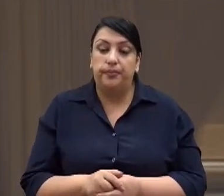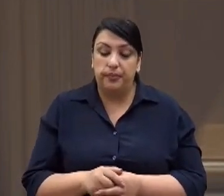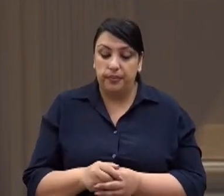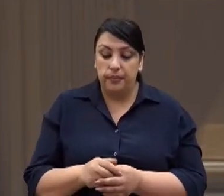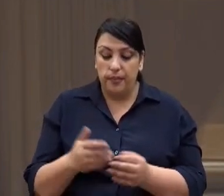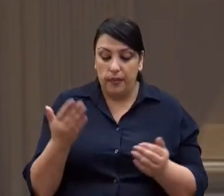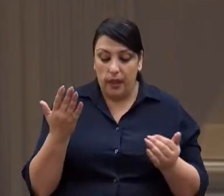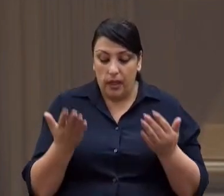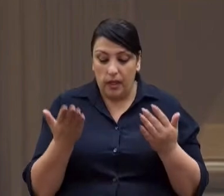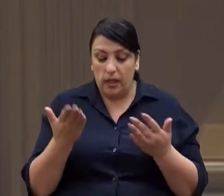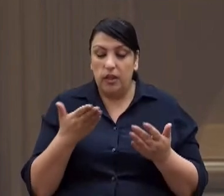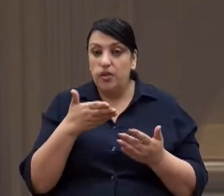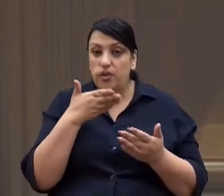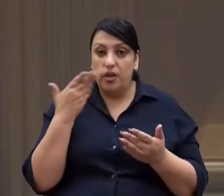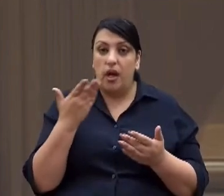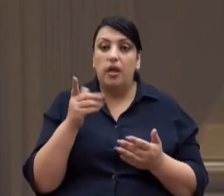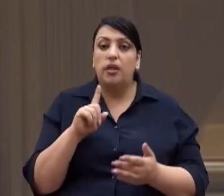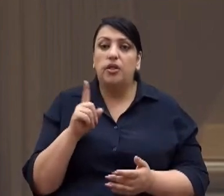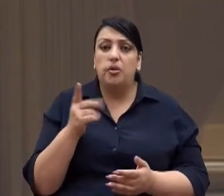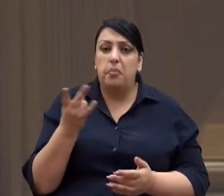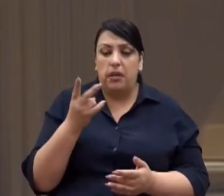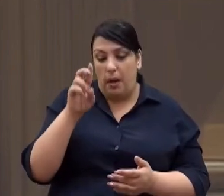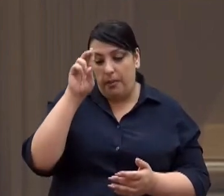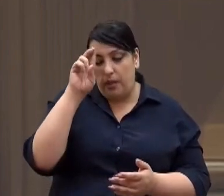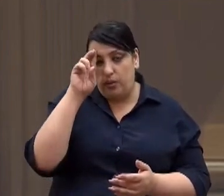Եթե չկա դա, ինչ իմաստունի ունենալ պետություն։